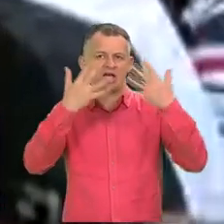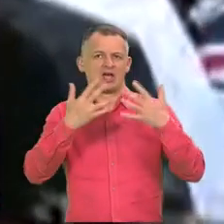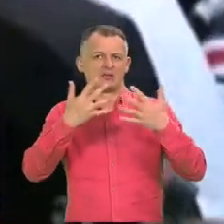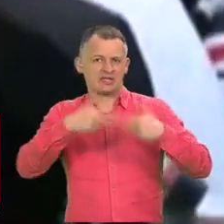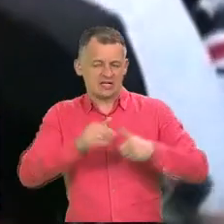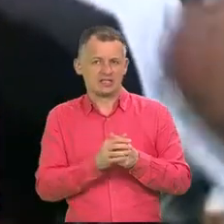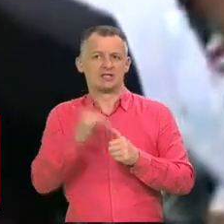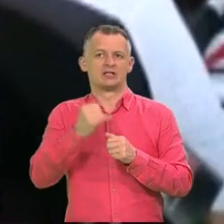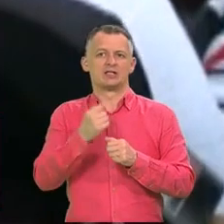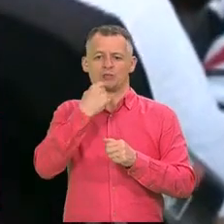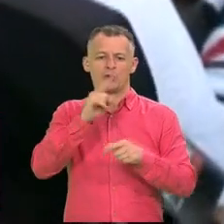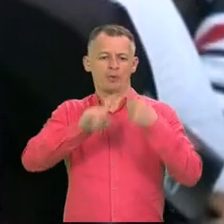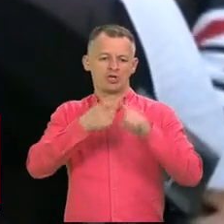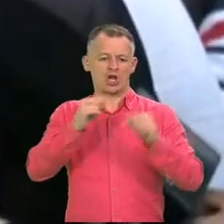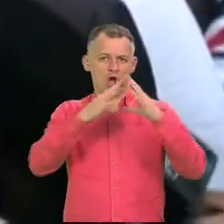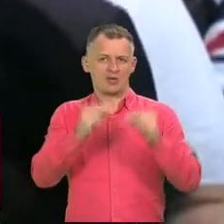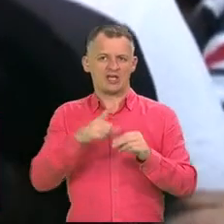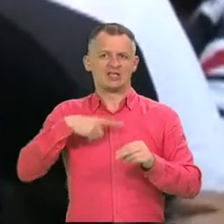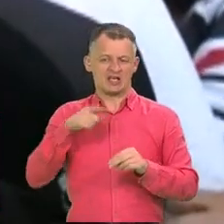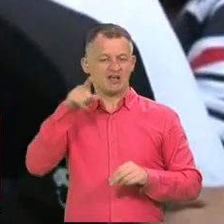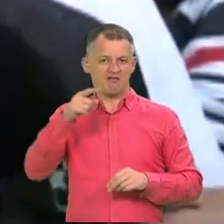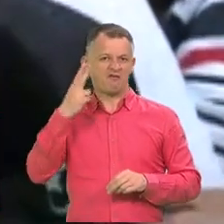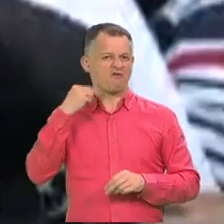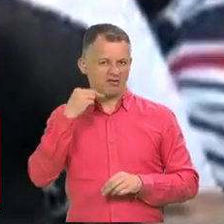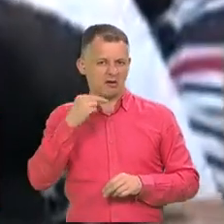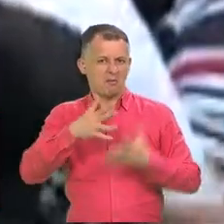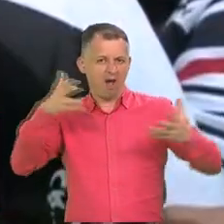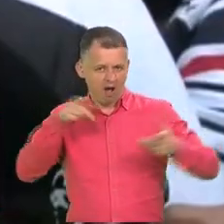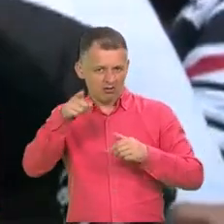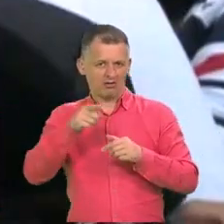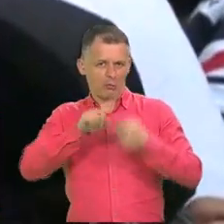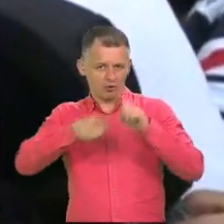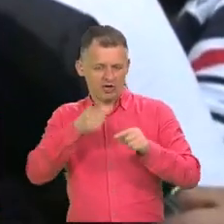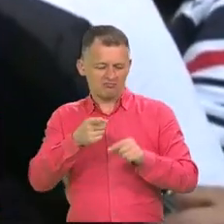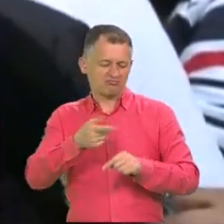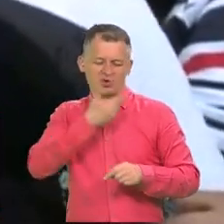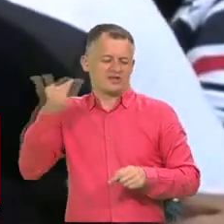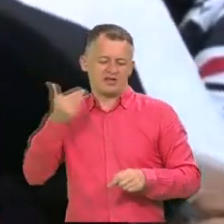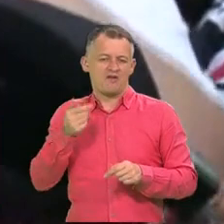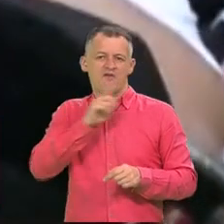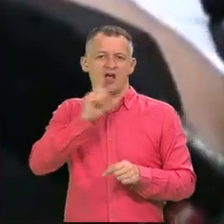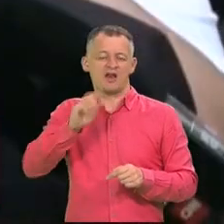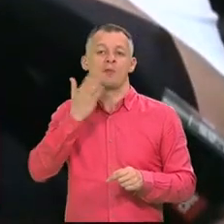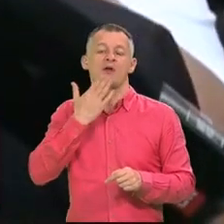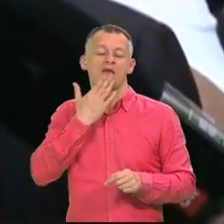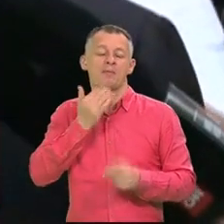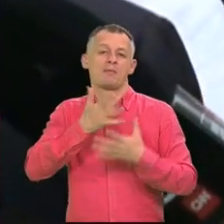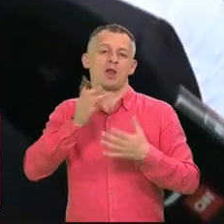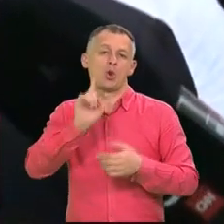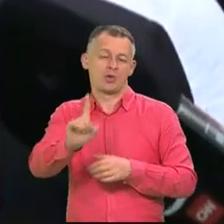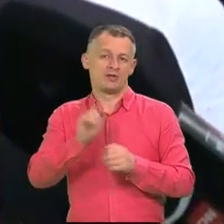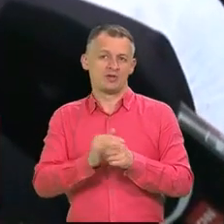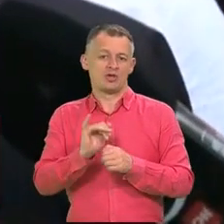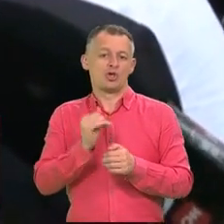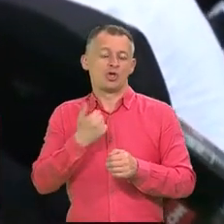lume, că-i fată mare. Nu, nu există. Fiecare cu păcatele lui. Eu am vrut de la început să răspund pentru păcatele mele. Din